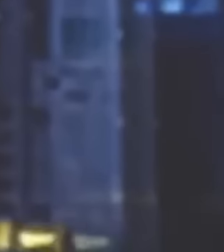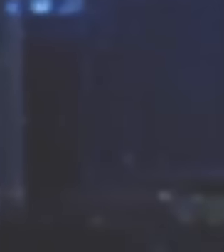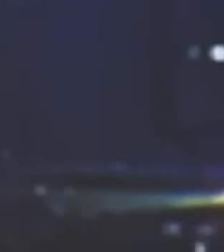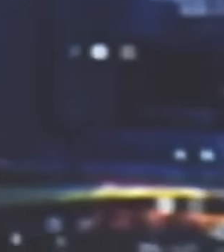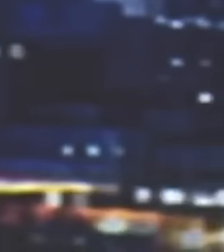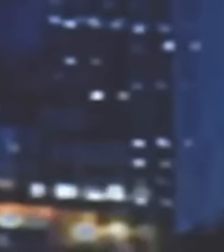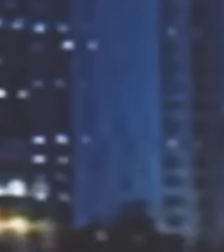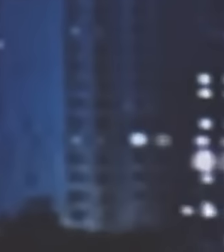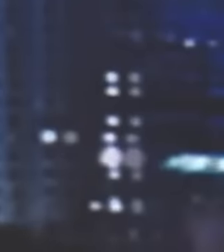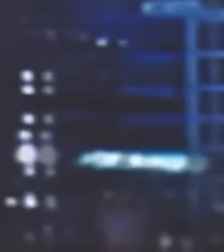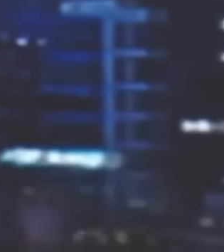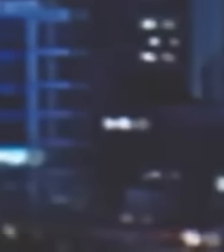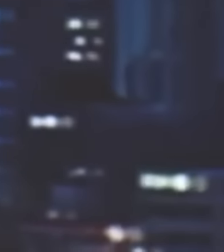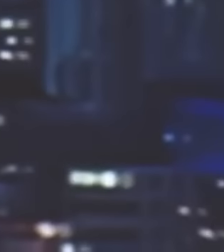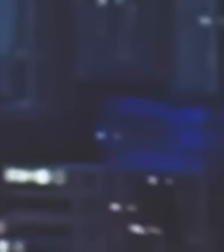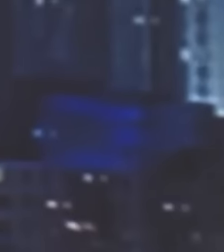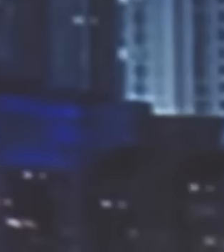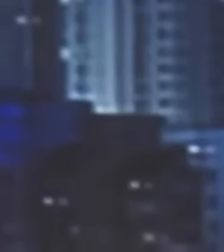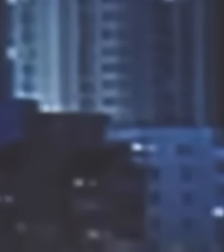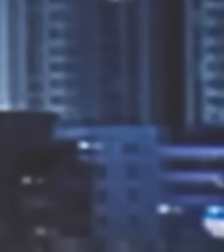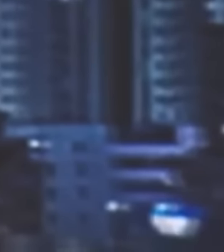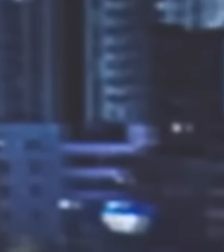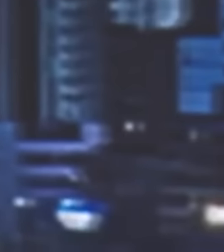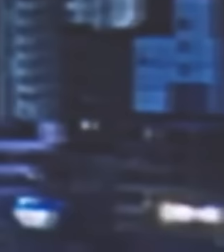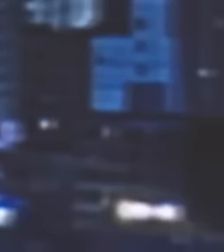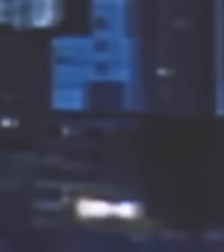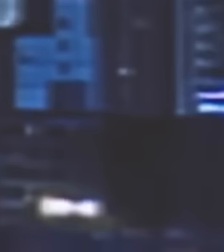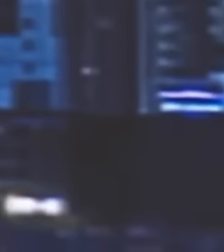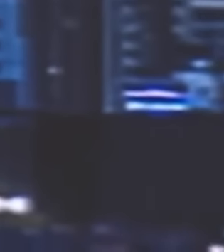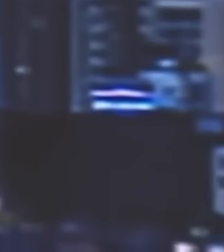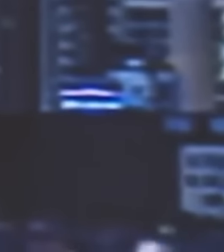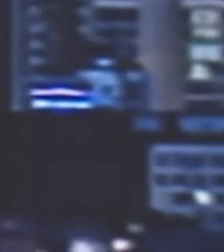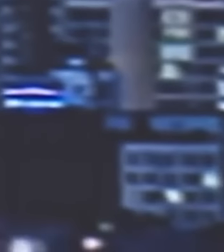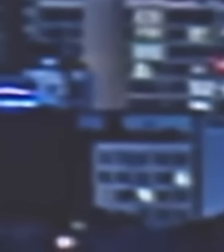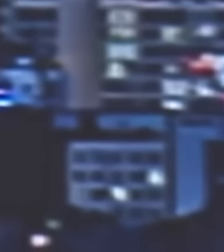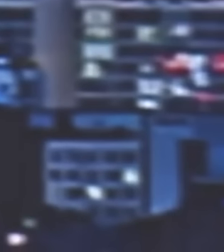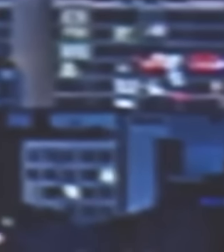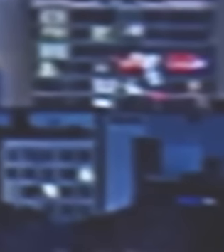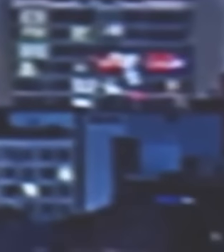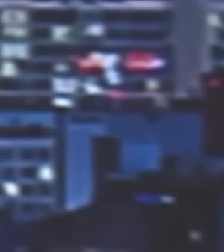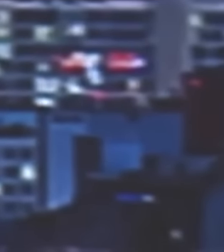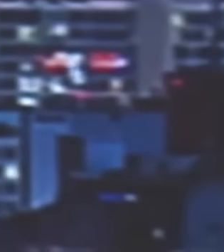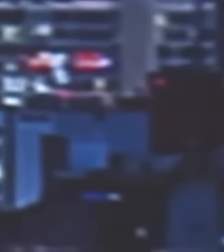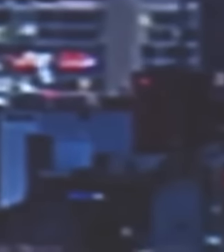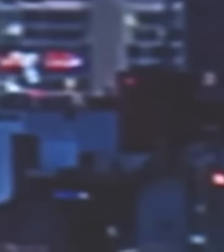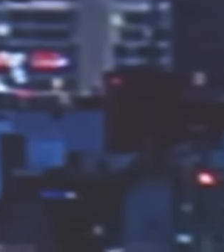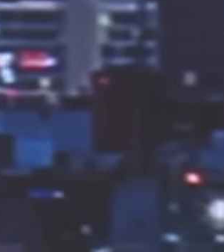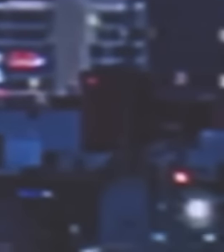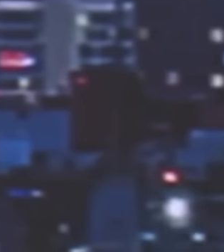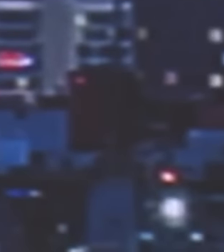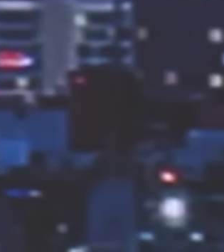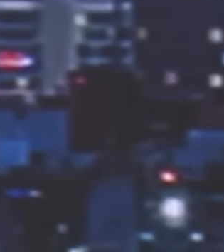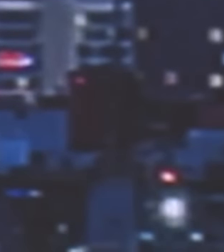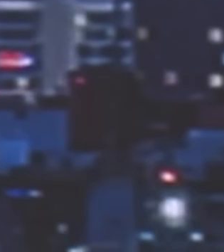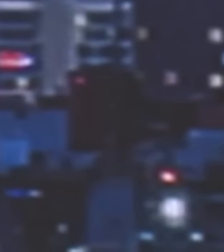JTBC 뉴스를 시청해 주셔서 고맙습니다. 저희는 저녁 6시 50분 뉴스룸에서 뵙겠습니다.